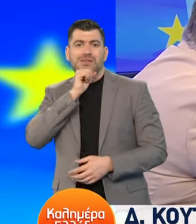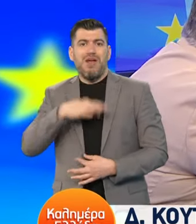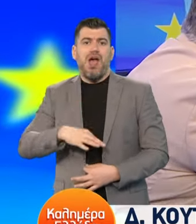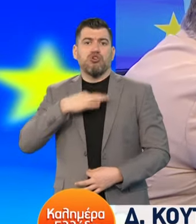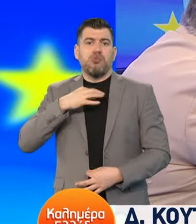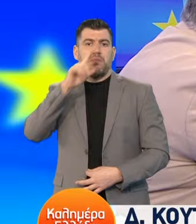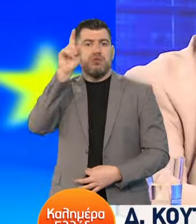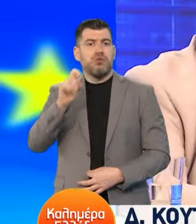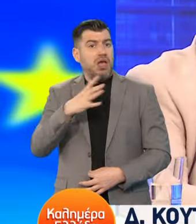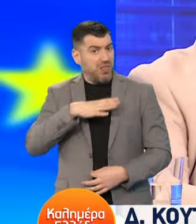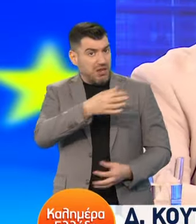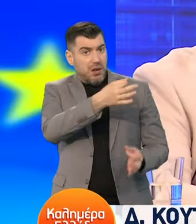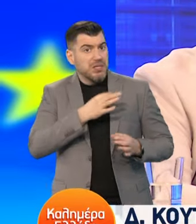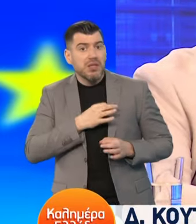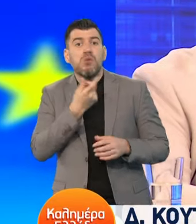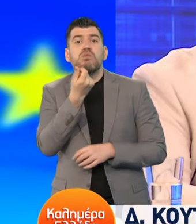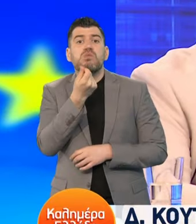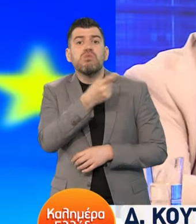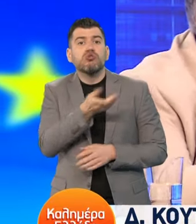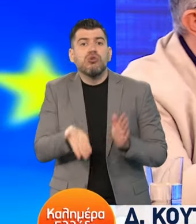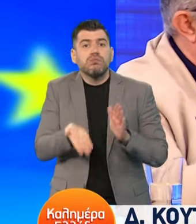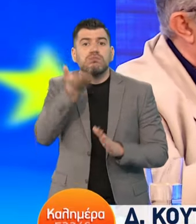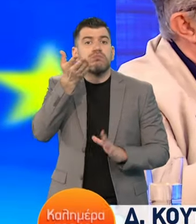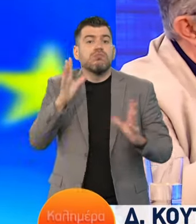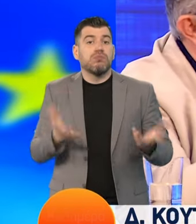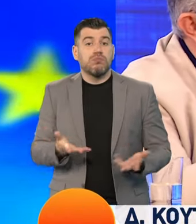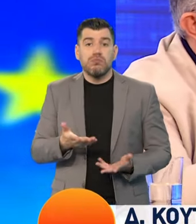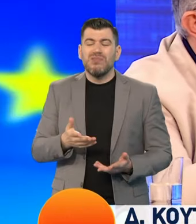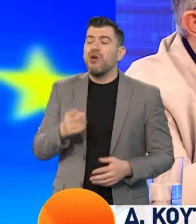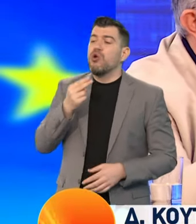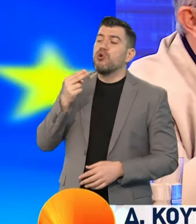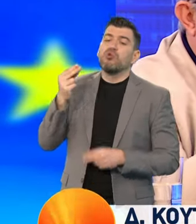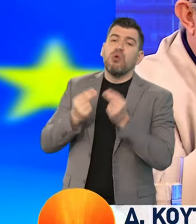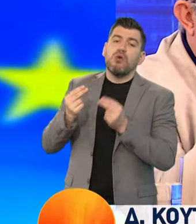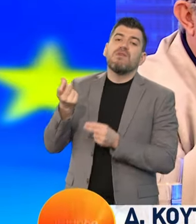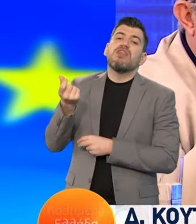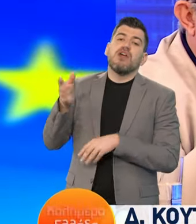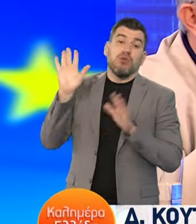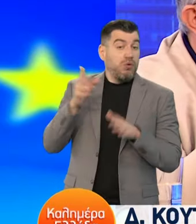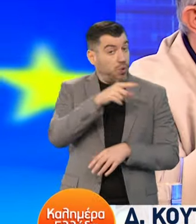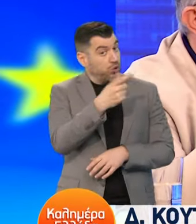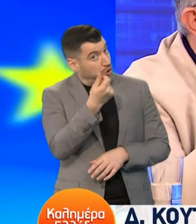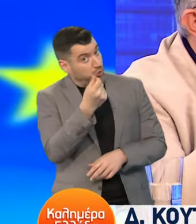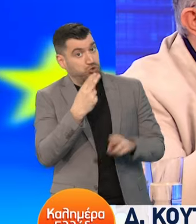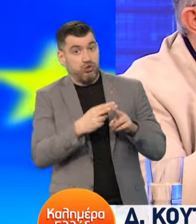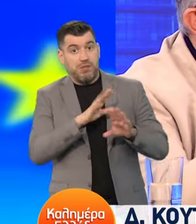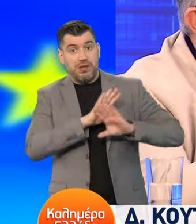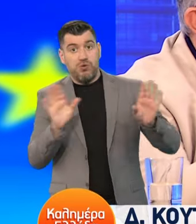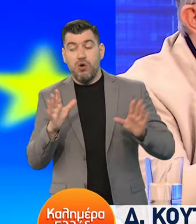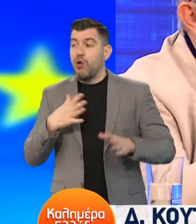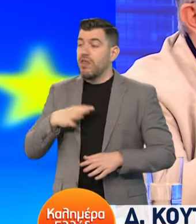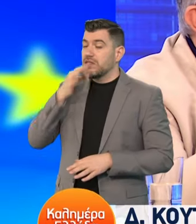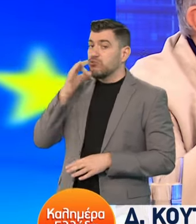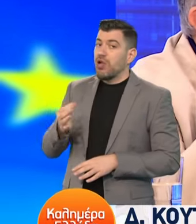πείτε, ποσό? Το θέμα δεν είναι το ποσό, γιατί είναι να σας και πω το κάτι. Ποσό. Όχι, να σας πω κάτι, γιατί πρέπει να το ξέρει ο ελληνικός λαός. Το